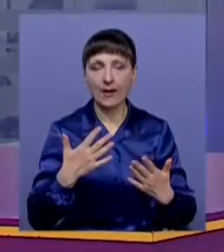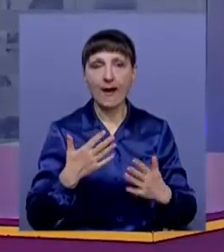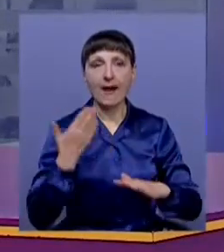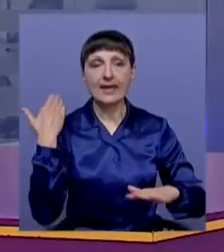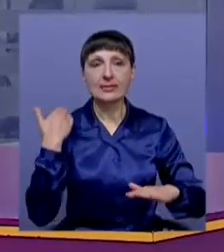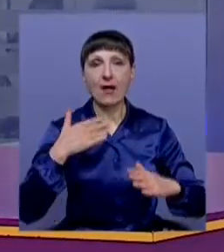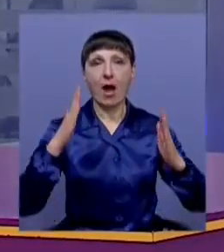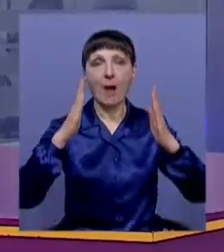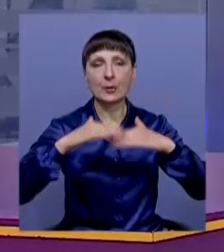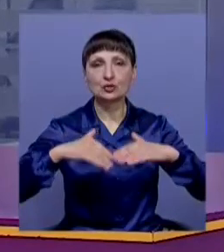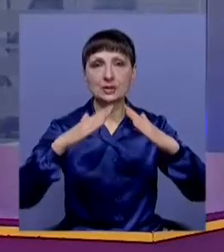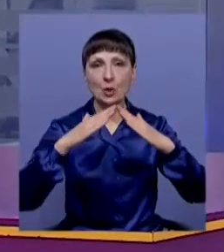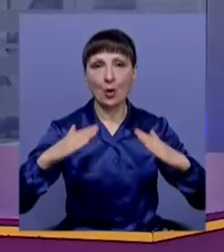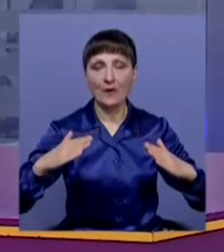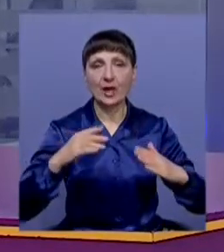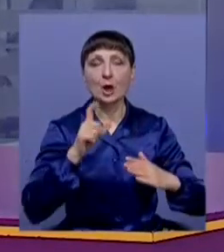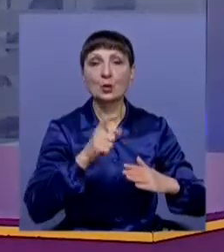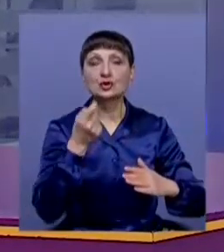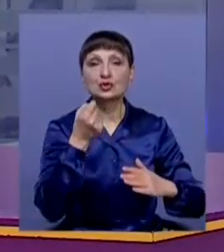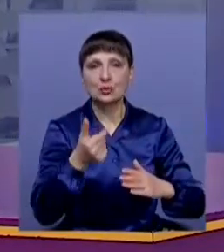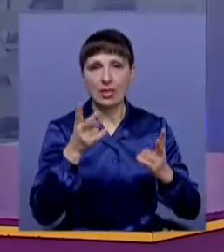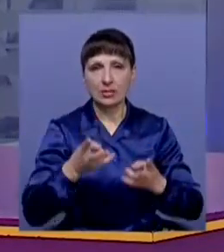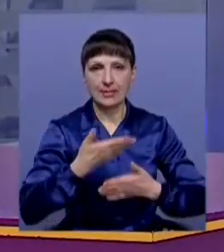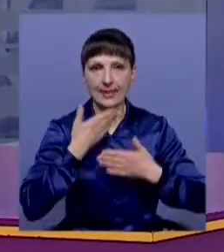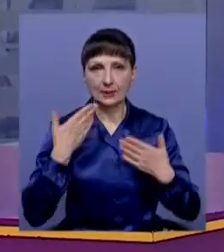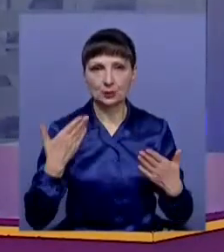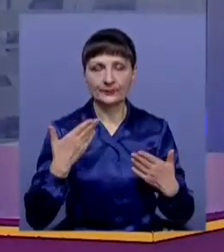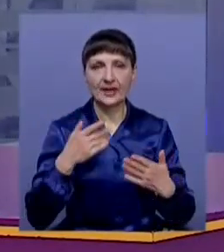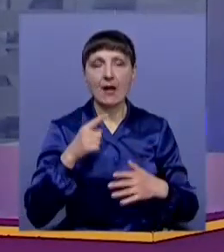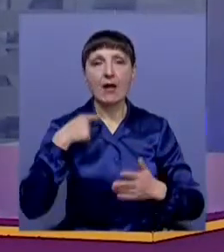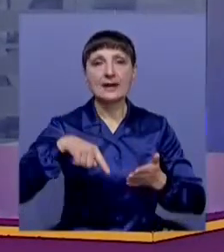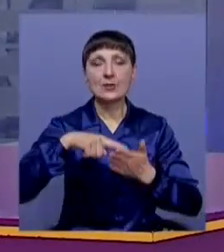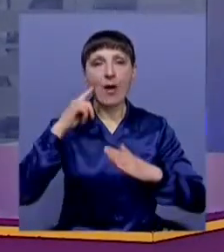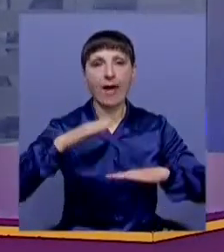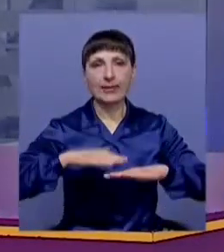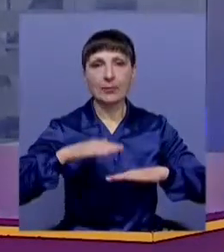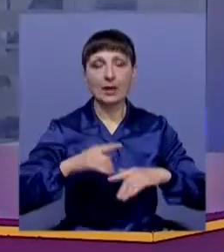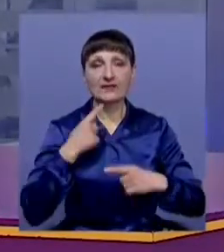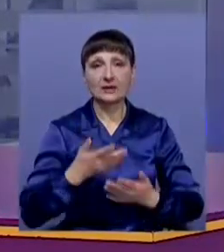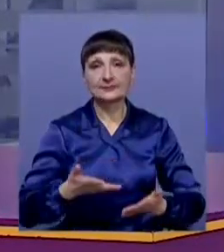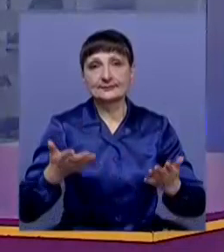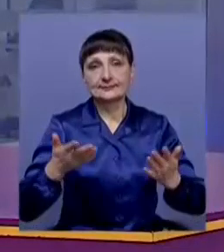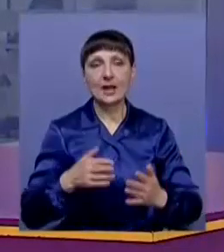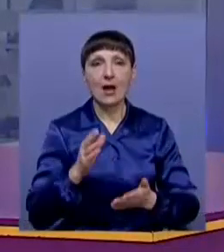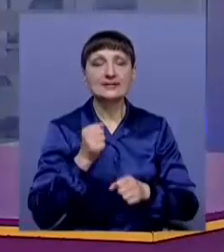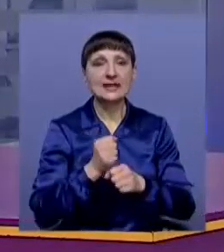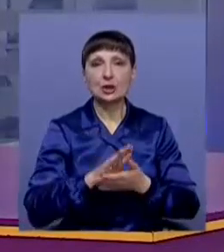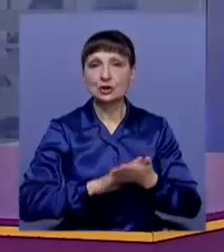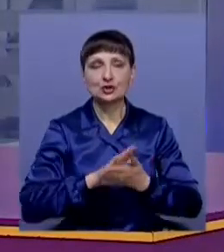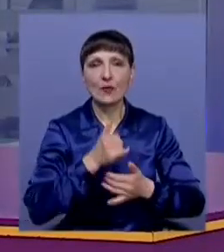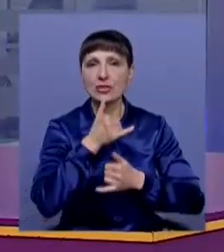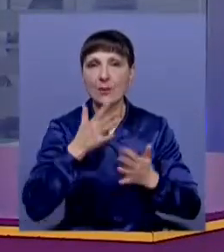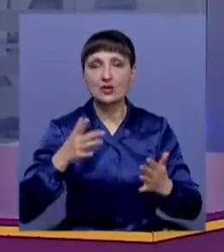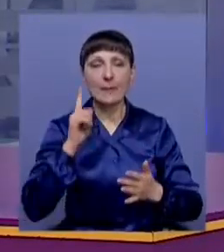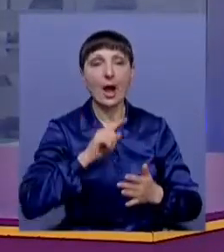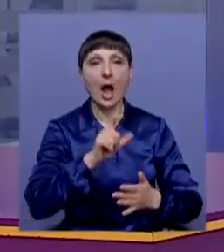вовсе обрушилась кровля, и жильцы лишь чудом не пострадали. Между тем, в городском акимате развели руками, мол, поделать ничего не можем, пока